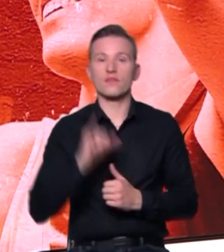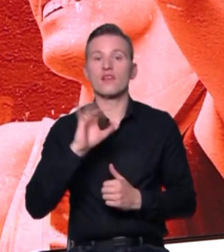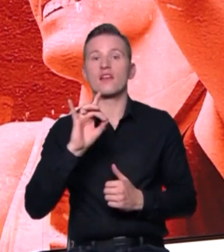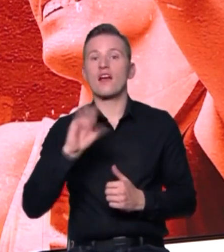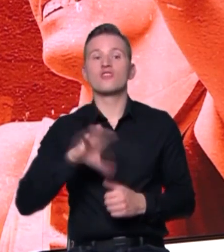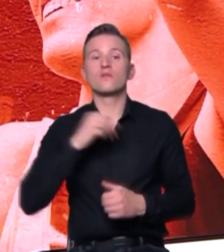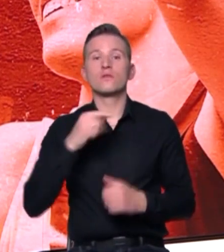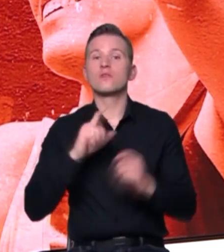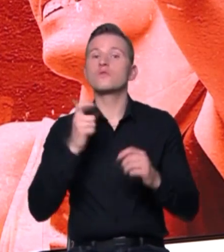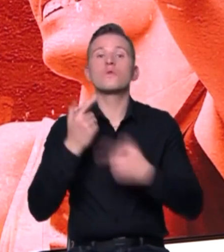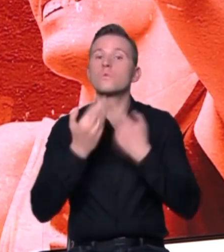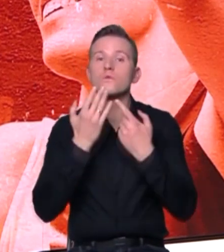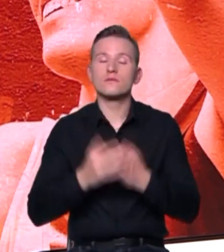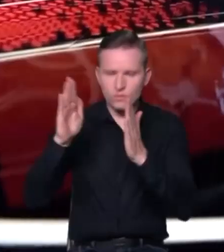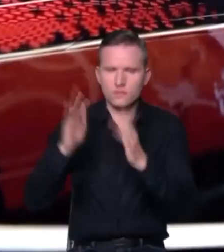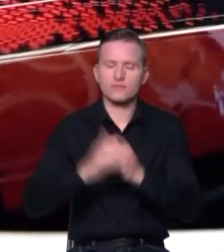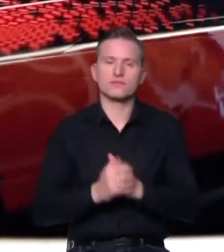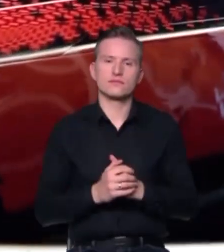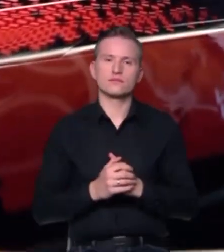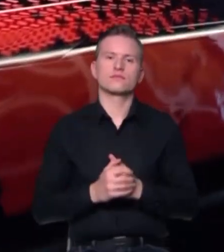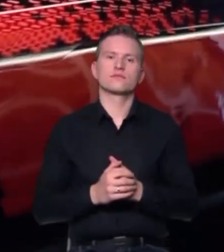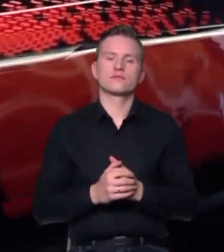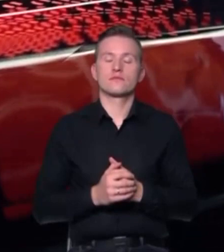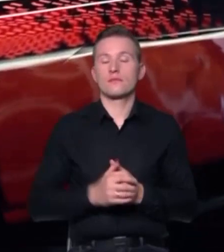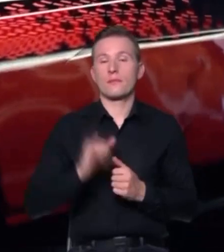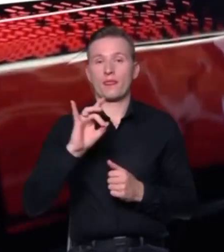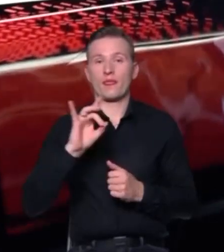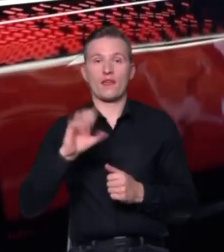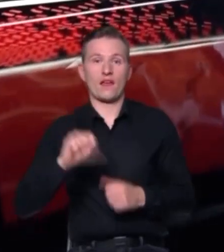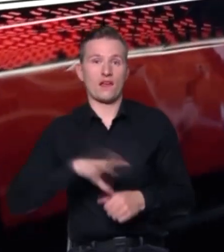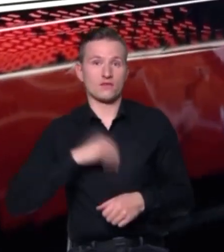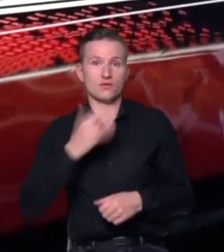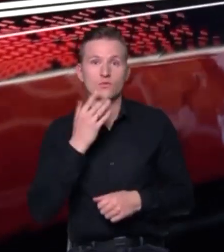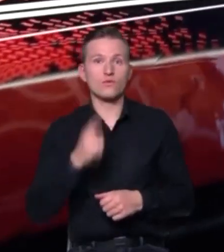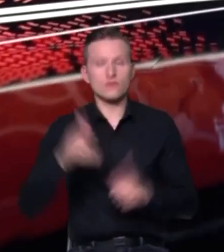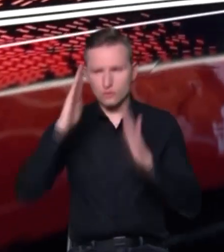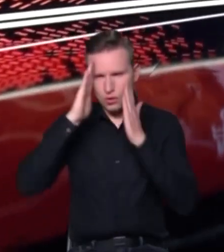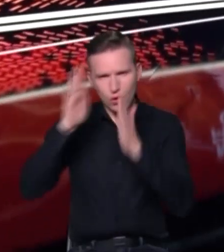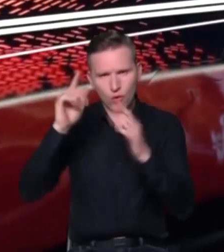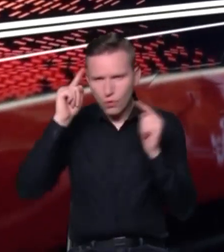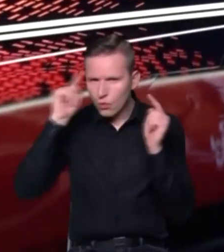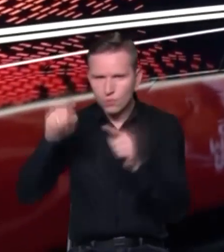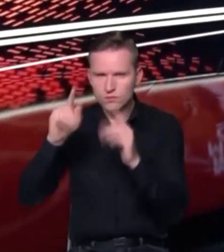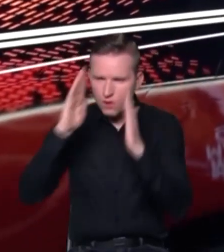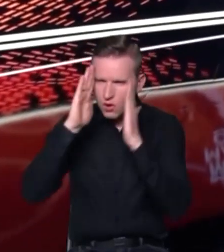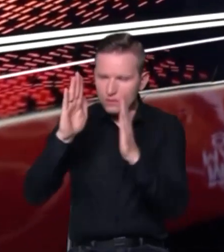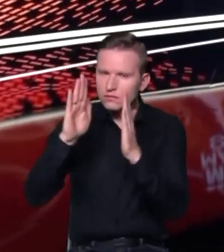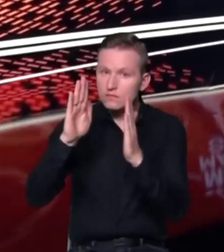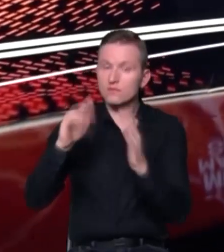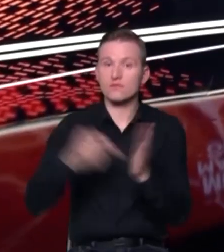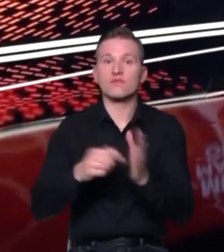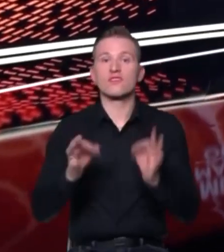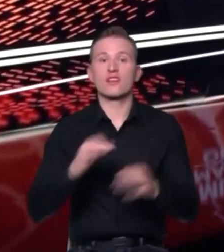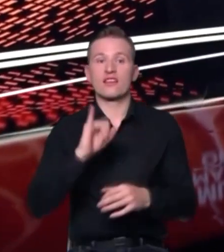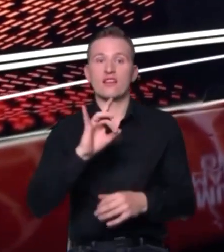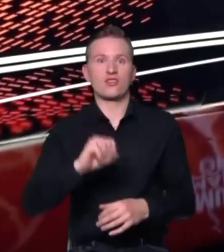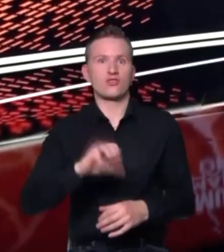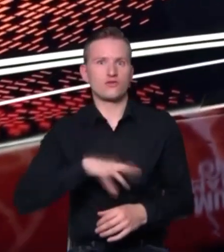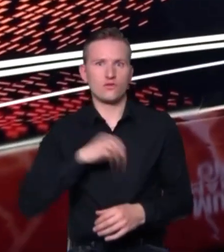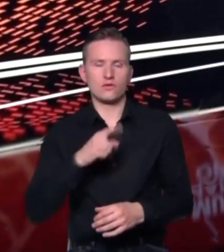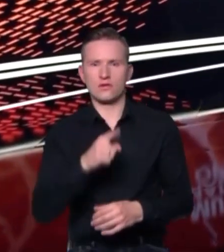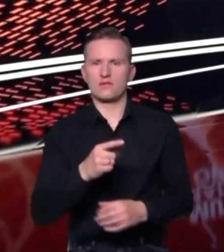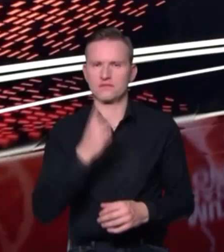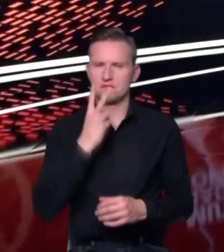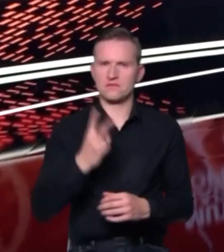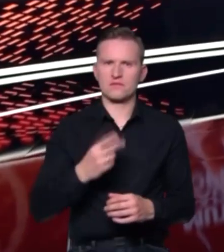meczu? Słuchamy. Iga mówi o koncentracji. My często, jak widzimy sytuację na korcie z Igą Świątek, one nam, kibicom,